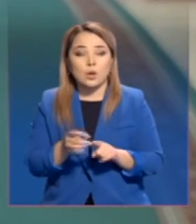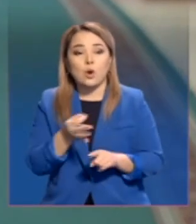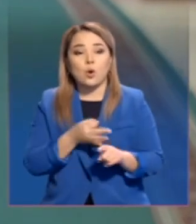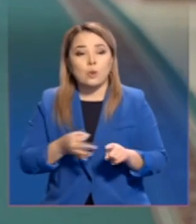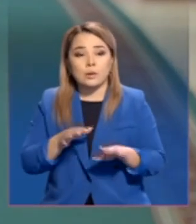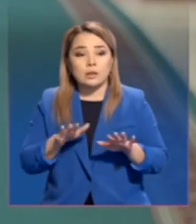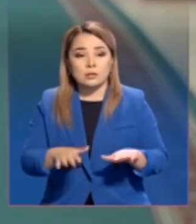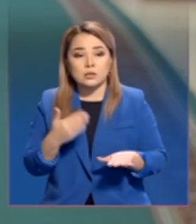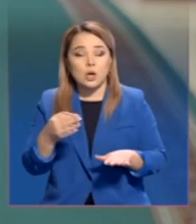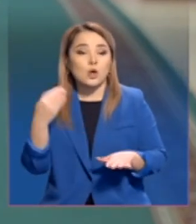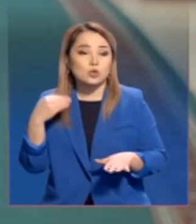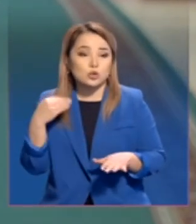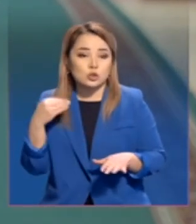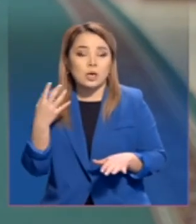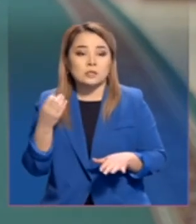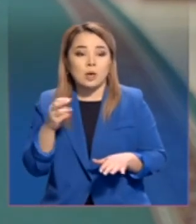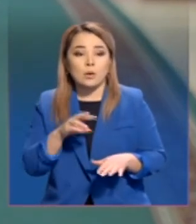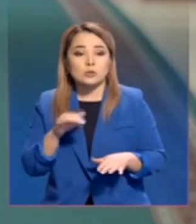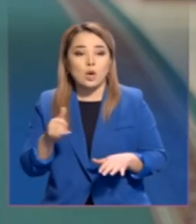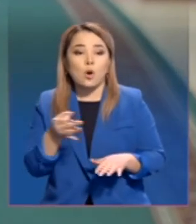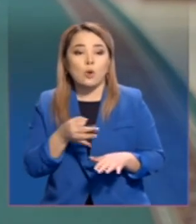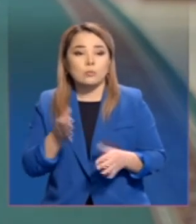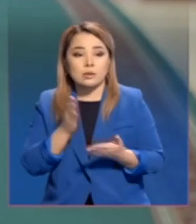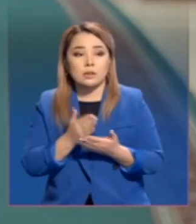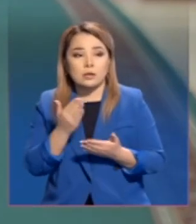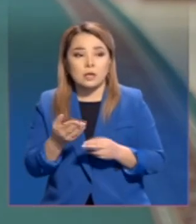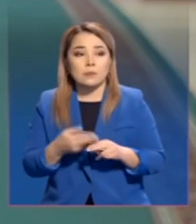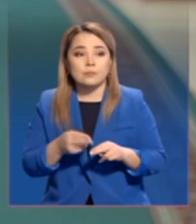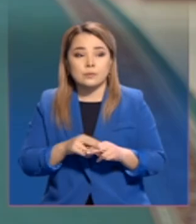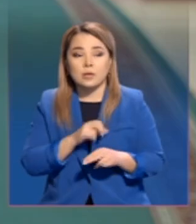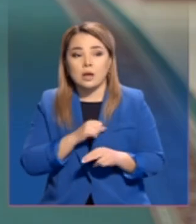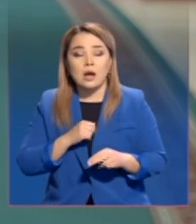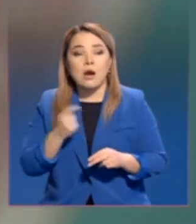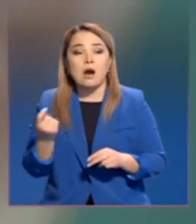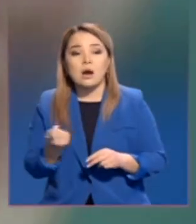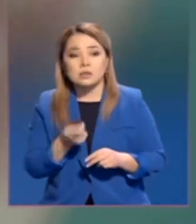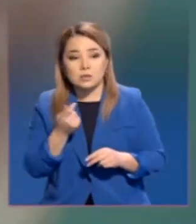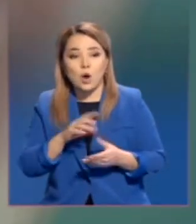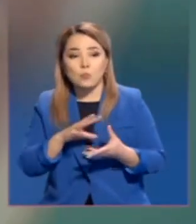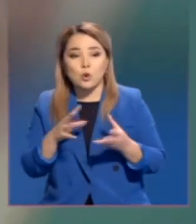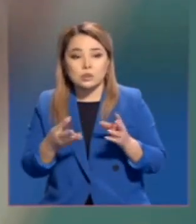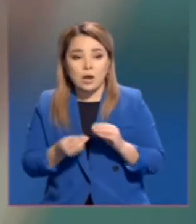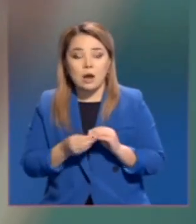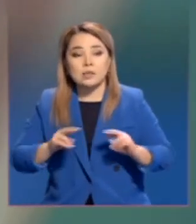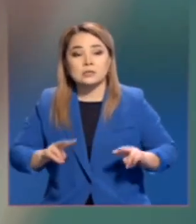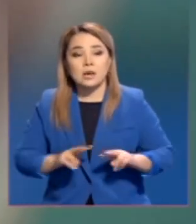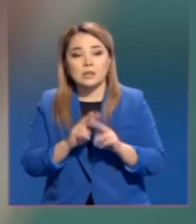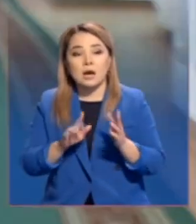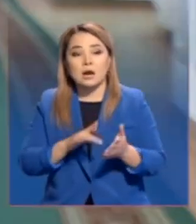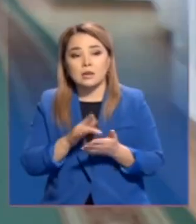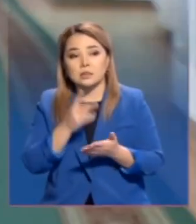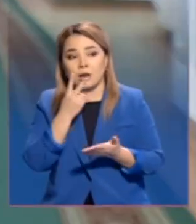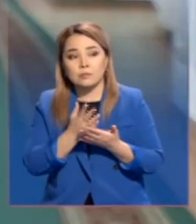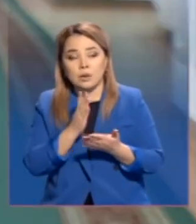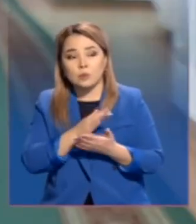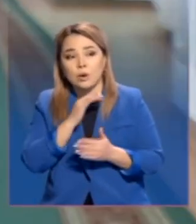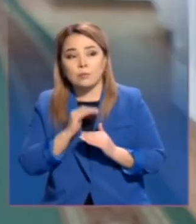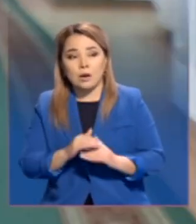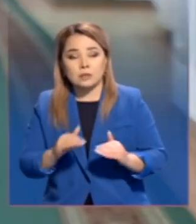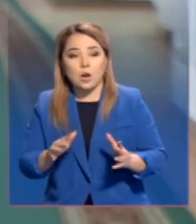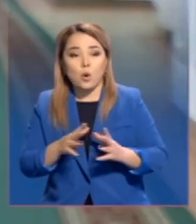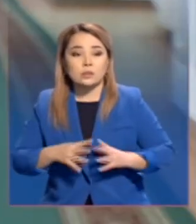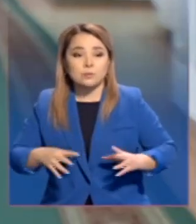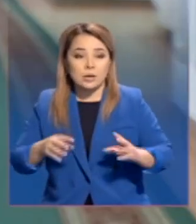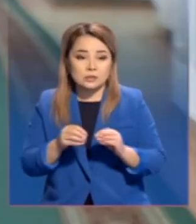облыстарға Түркістан және Маңғыстау облысы жатады. Ал ең аз мөлшері Астана қаласында байқалады. Көп балалы